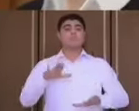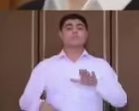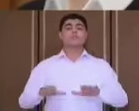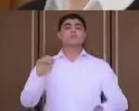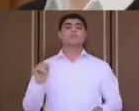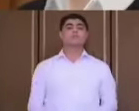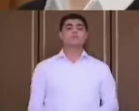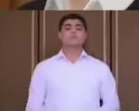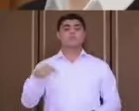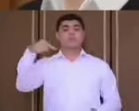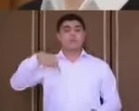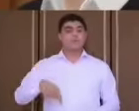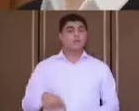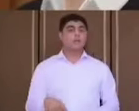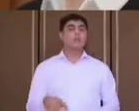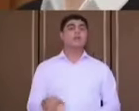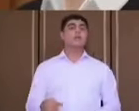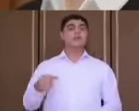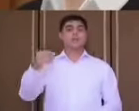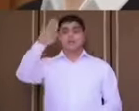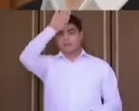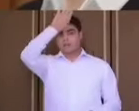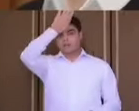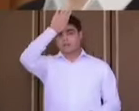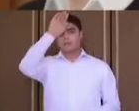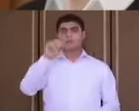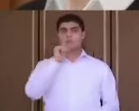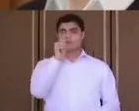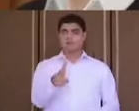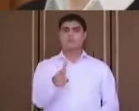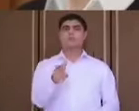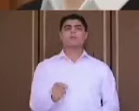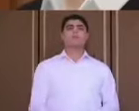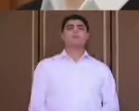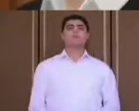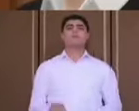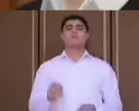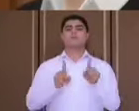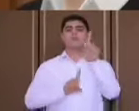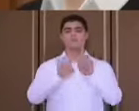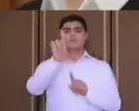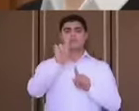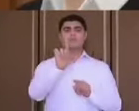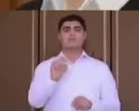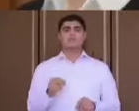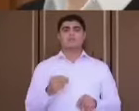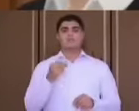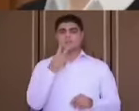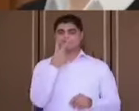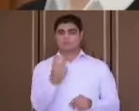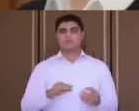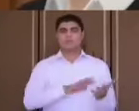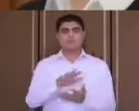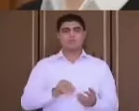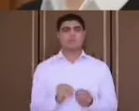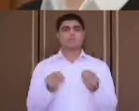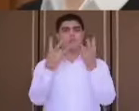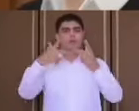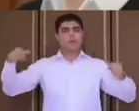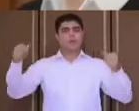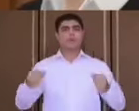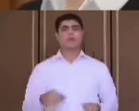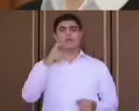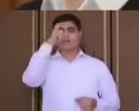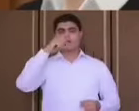ظالمون. هنا أمر الملك الوزير بأن ينظر في شكوته، فبعت له الوزير